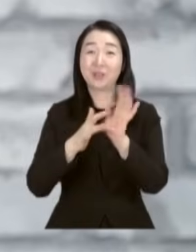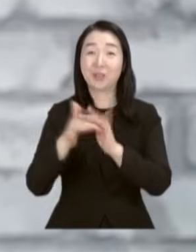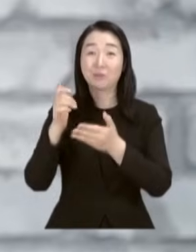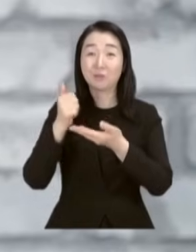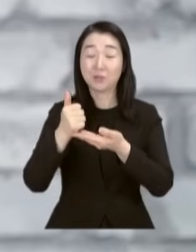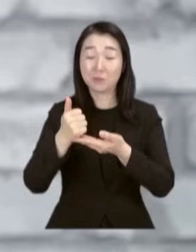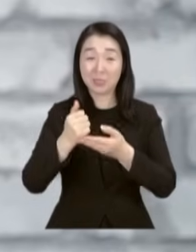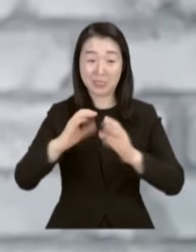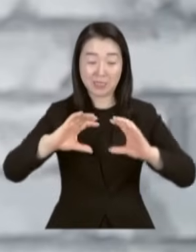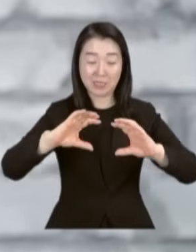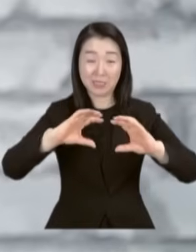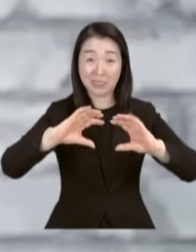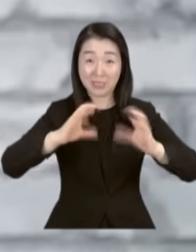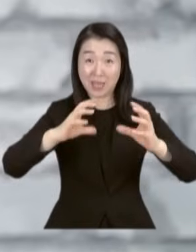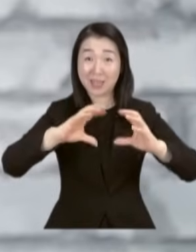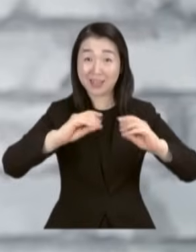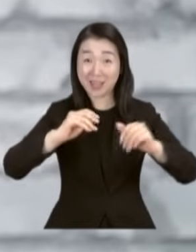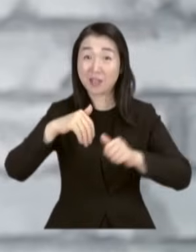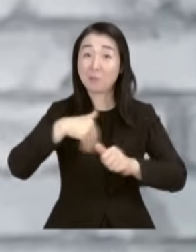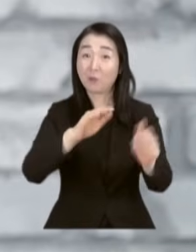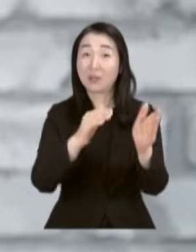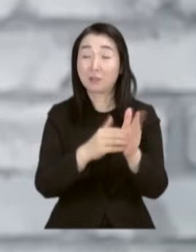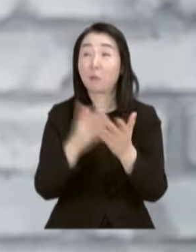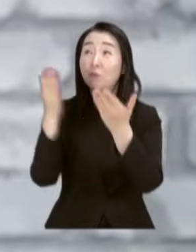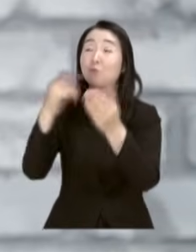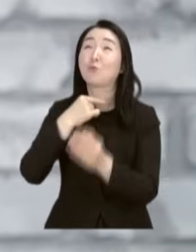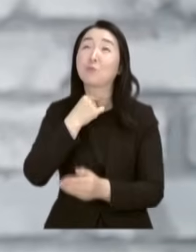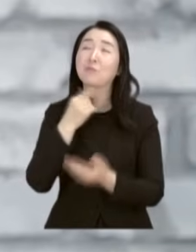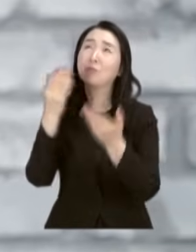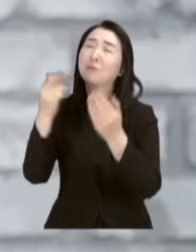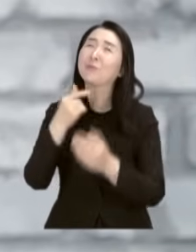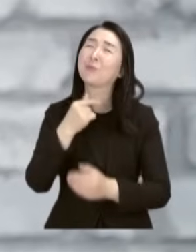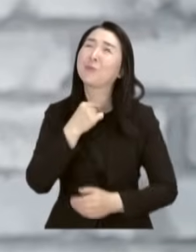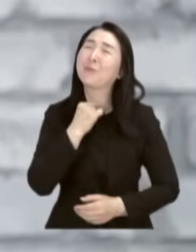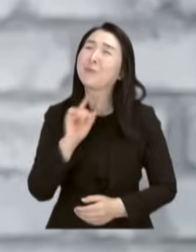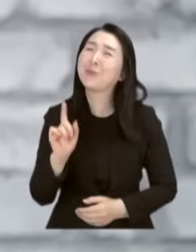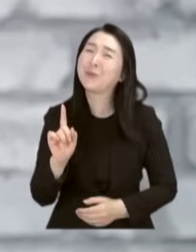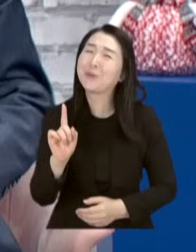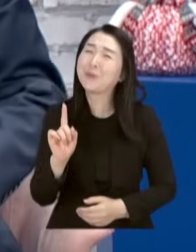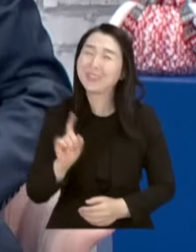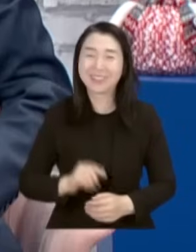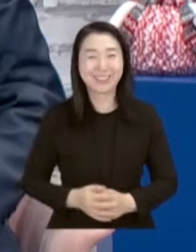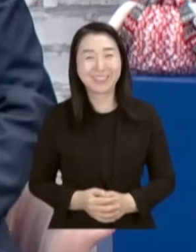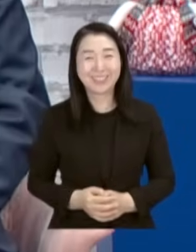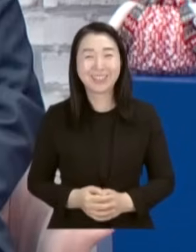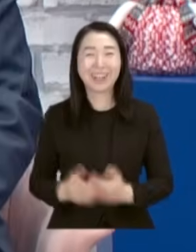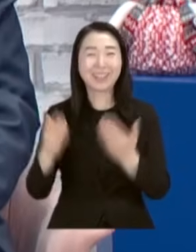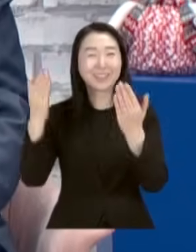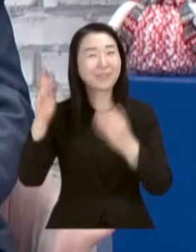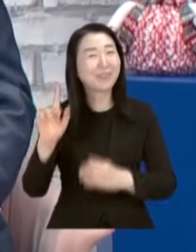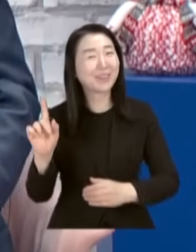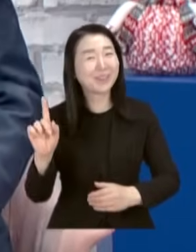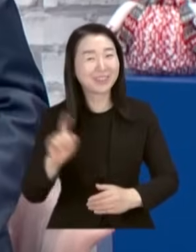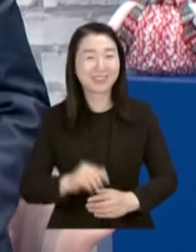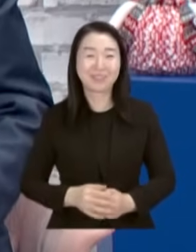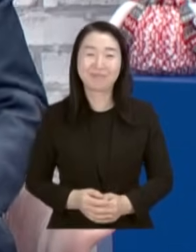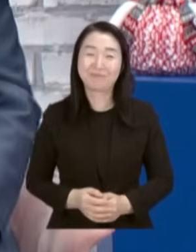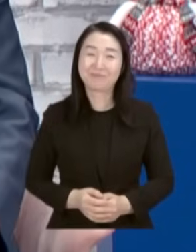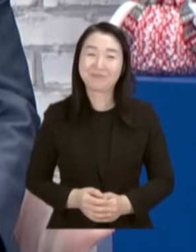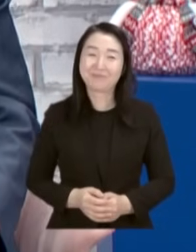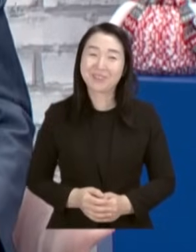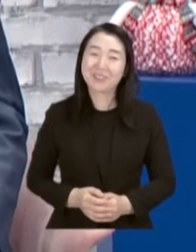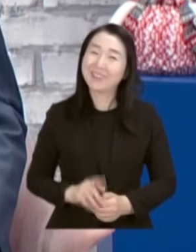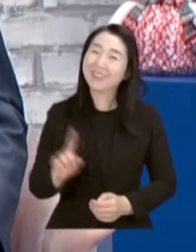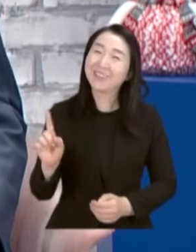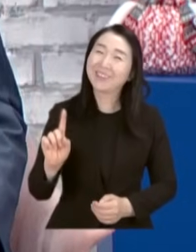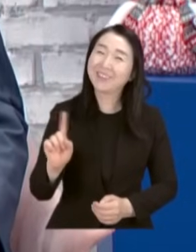네. 이 땅에 보내주셨으니까 뭐라도 드리고 싶은데 뭘 드리면 좋을지 아, 뭘 드릴까요? 예, 저희가